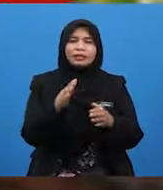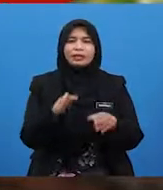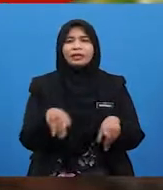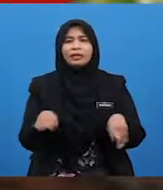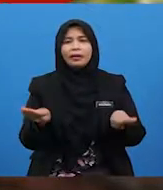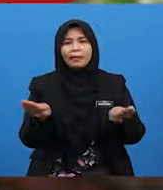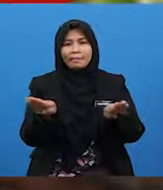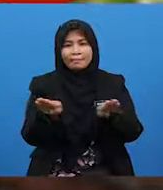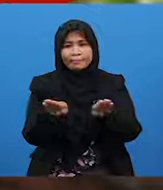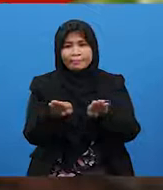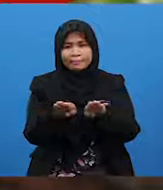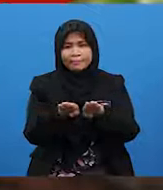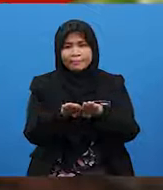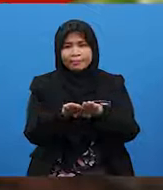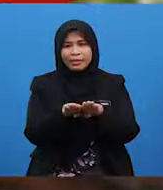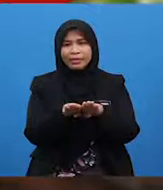bagai saudara,